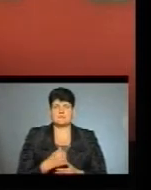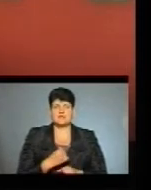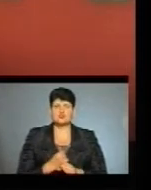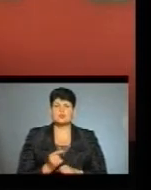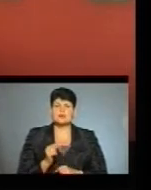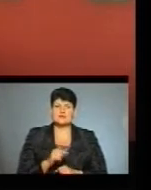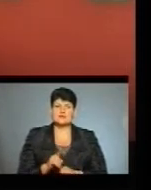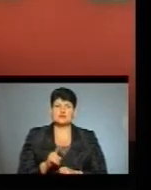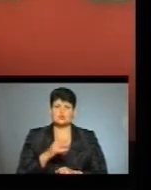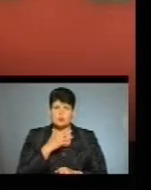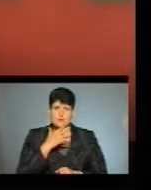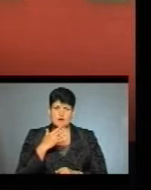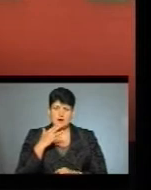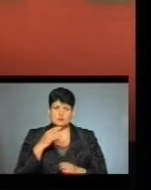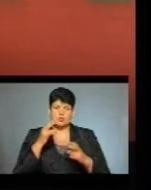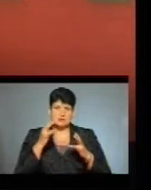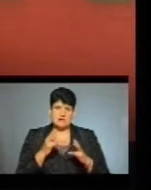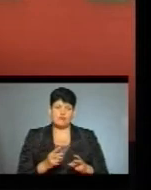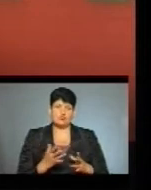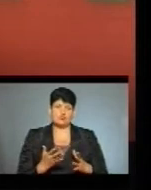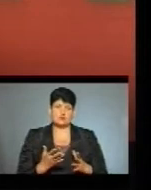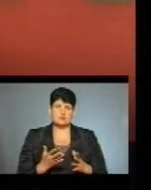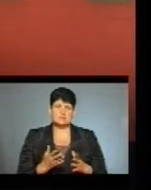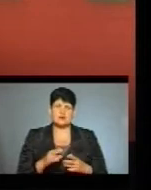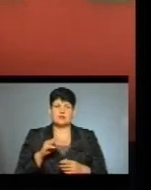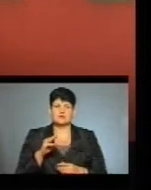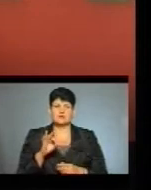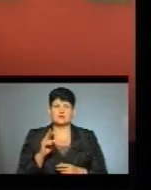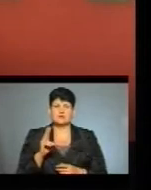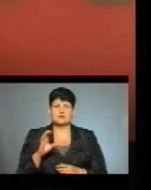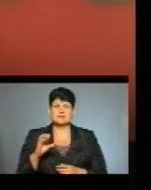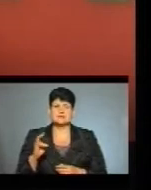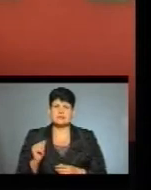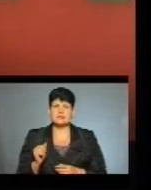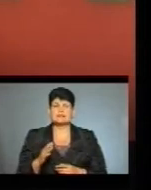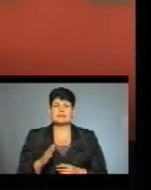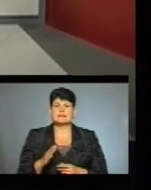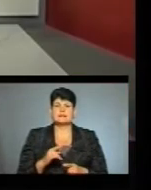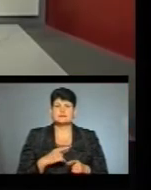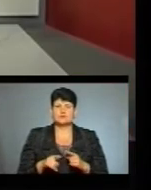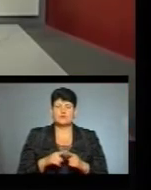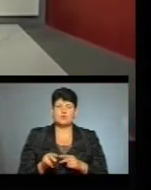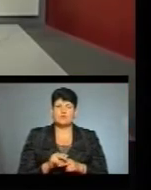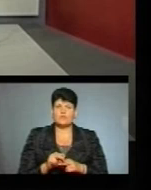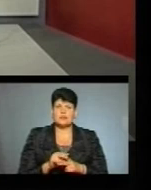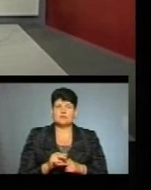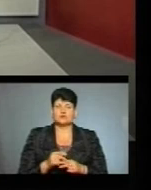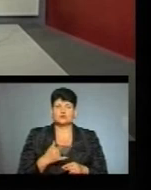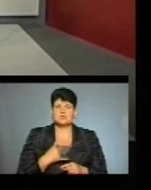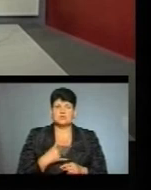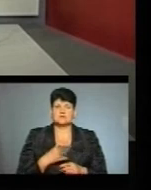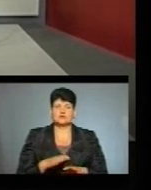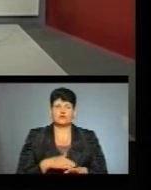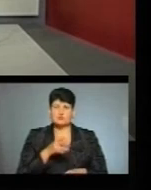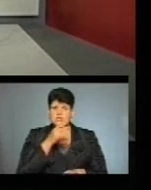що багато травмуються. Анатоксину для екстреної профілактики правцю довший час у нас в Україні